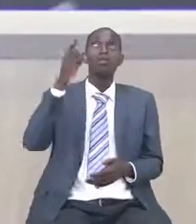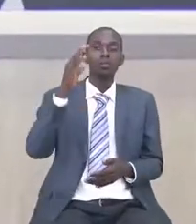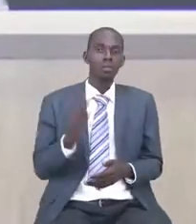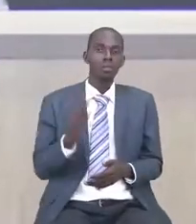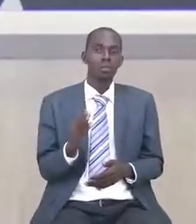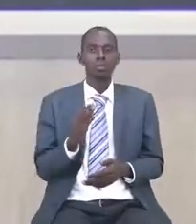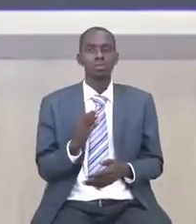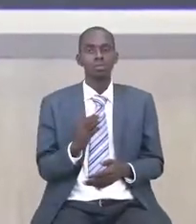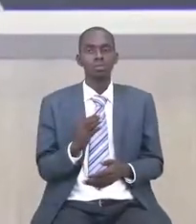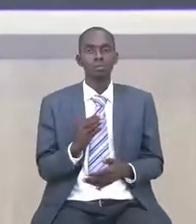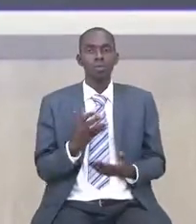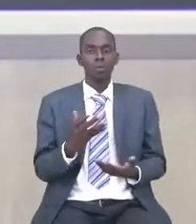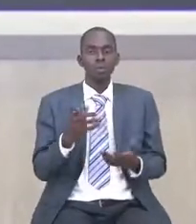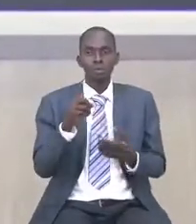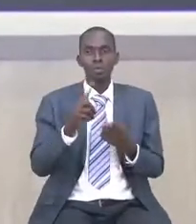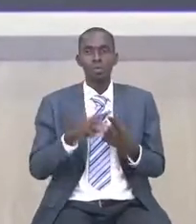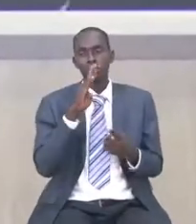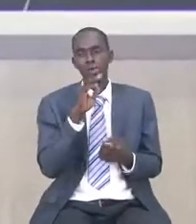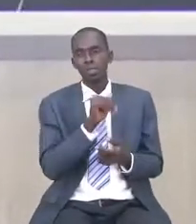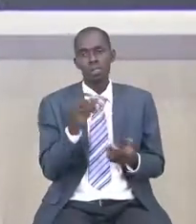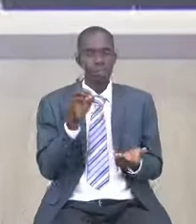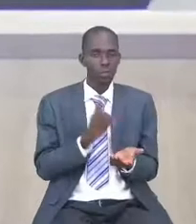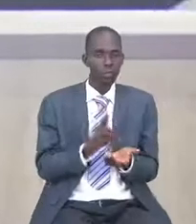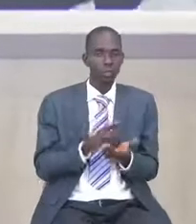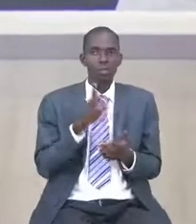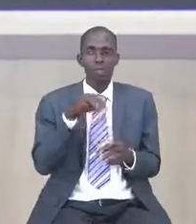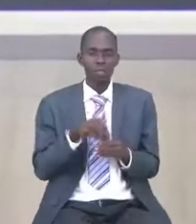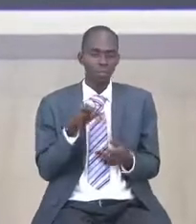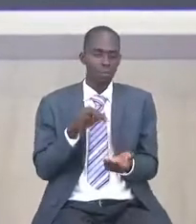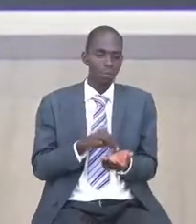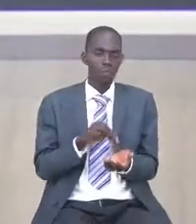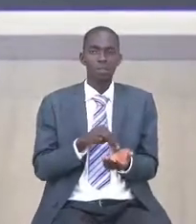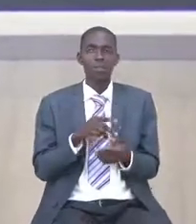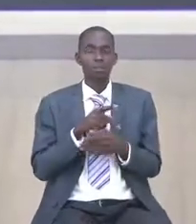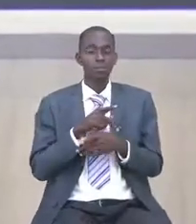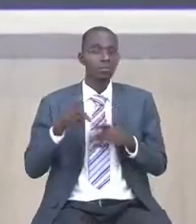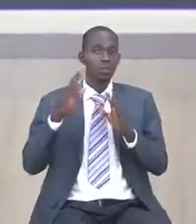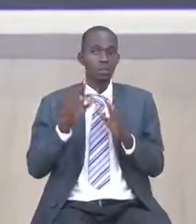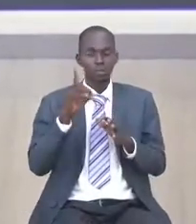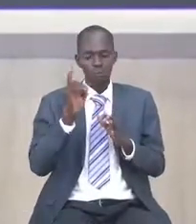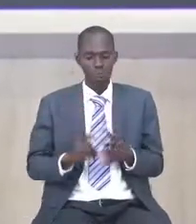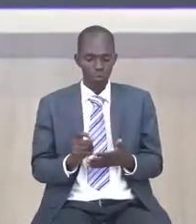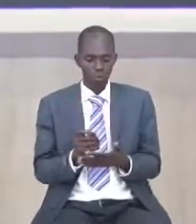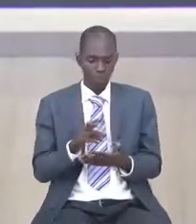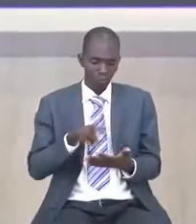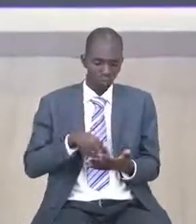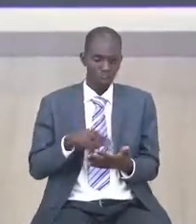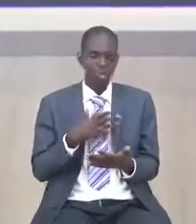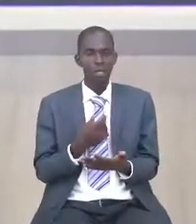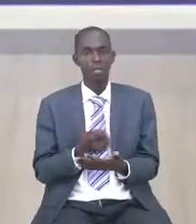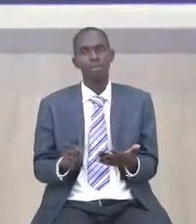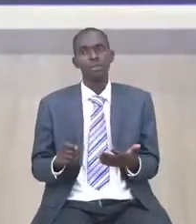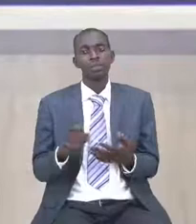Quelqu'un qui est né et Dieu veut qu'il dirige, qu'il soit un docteur, qu'il soit dans la profession médicale, il